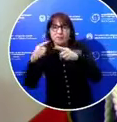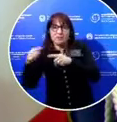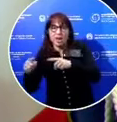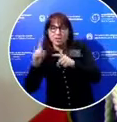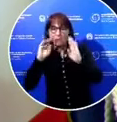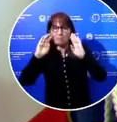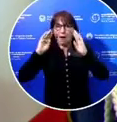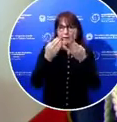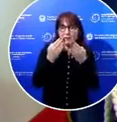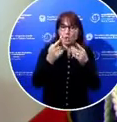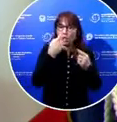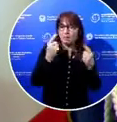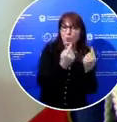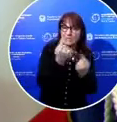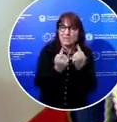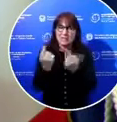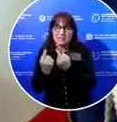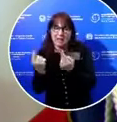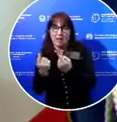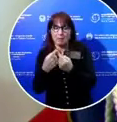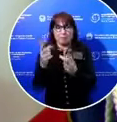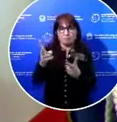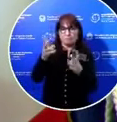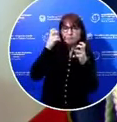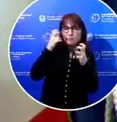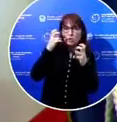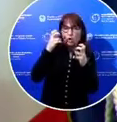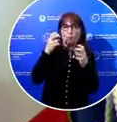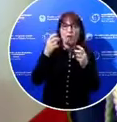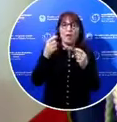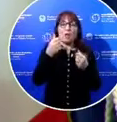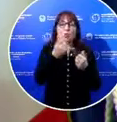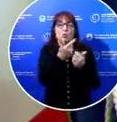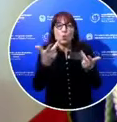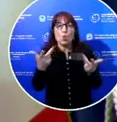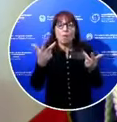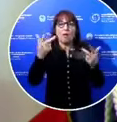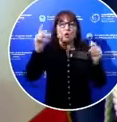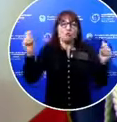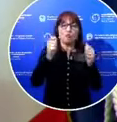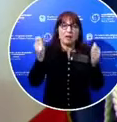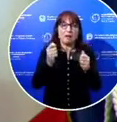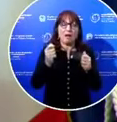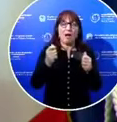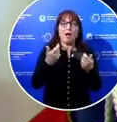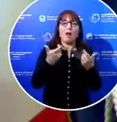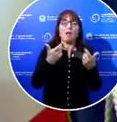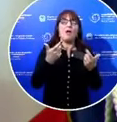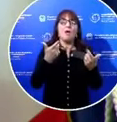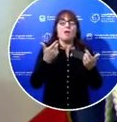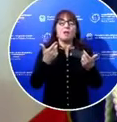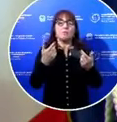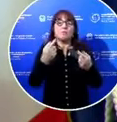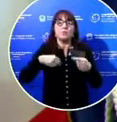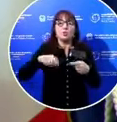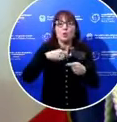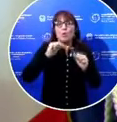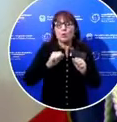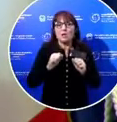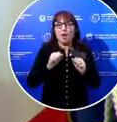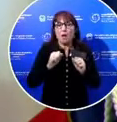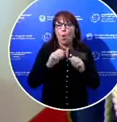tipo sistemico per riuscire a catturare la cifra complessiva dei fatti, dei bisogni, facendo ricorso a tutti i possibili canali